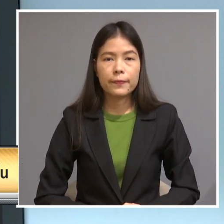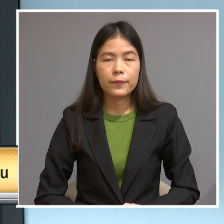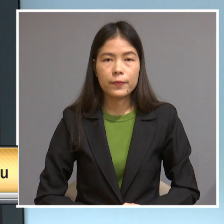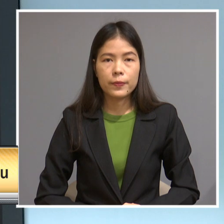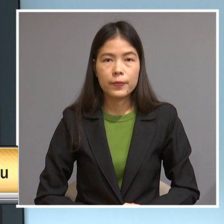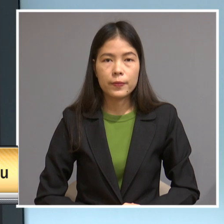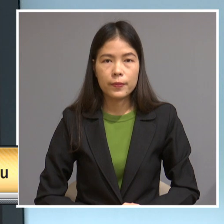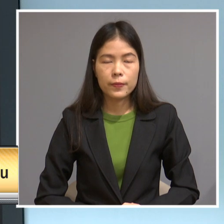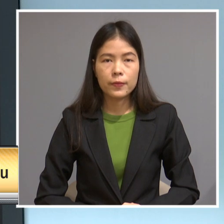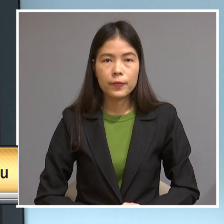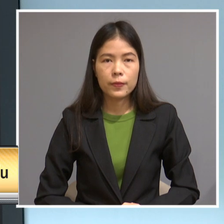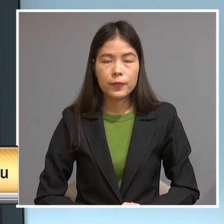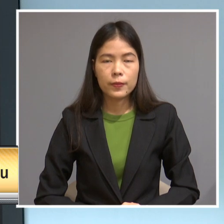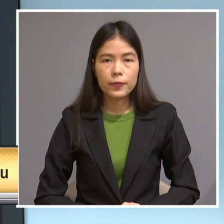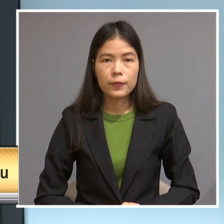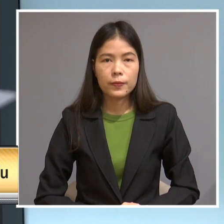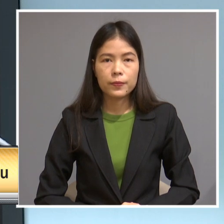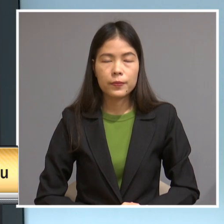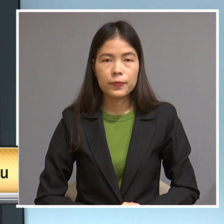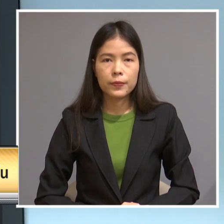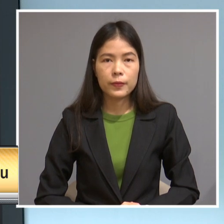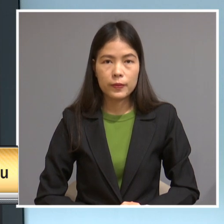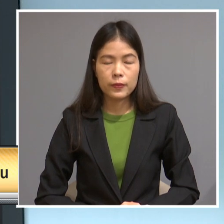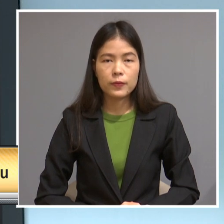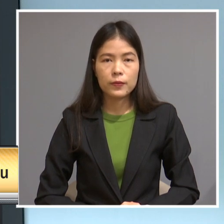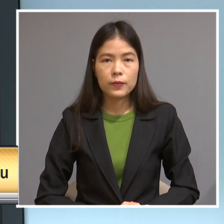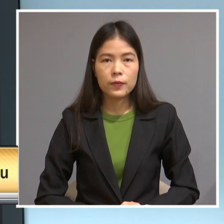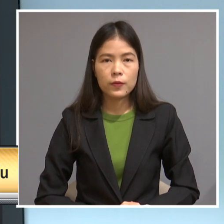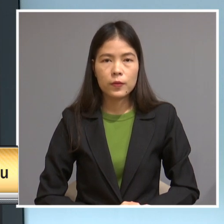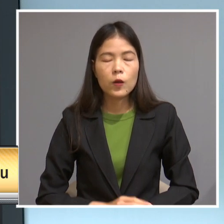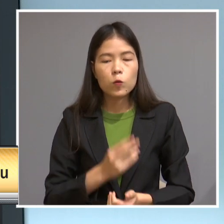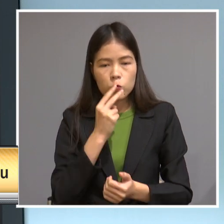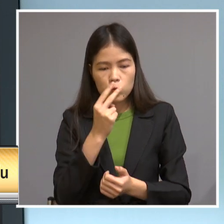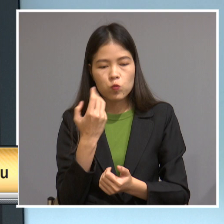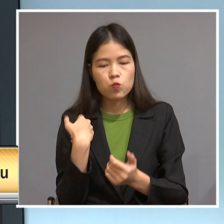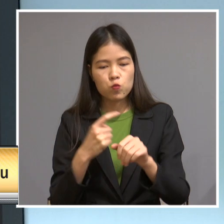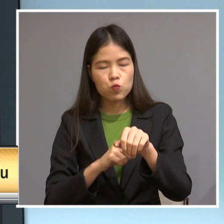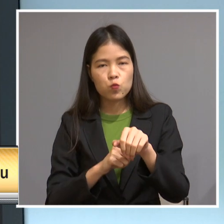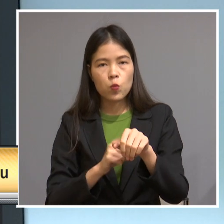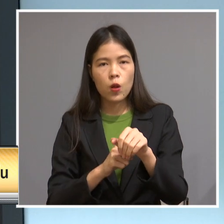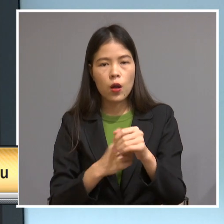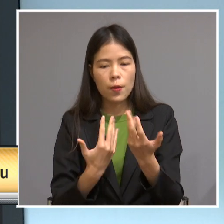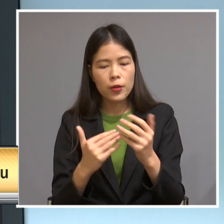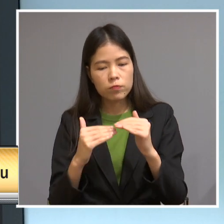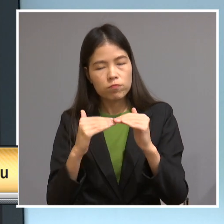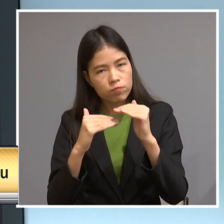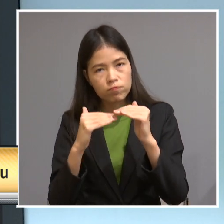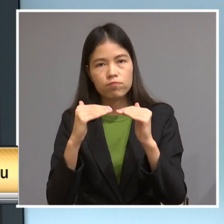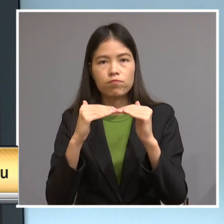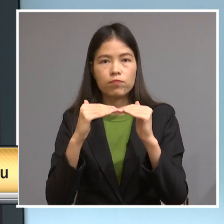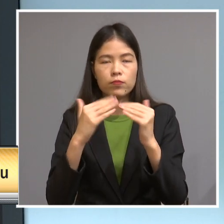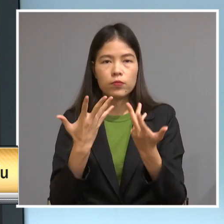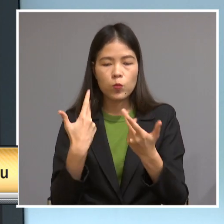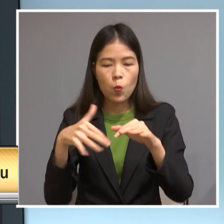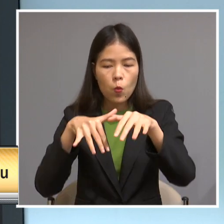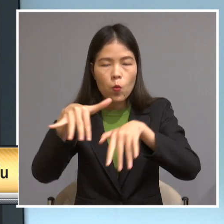ate และคนจะ Transfer เป็ต้นเรื่องนี้เวลาก็ไปดูให้เหมาะสมเขาท่วงติ่งประชายชในพื้